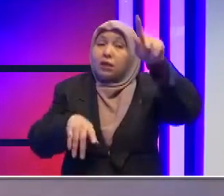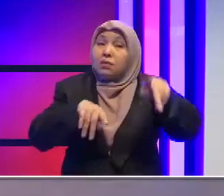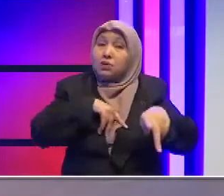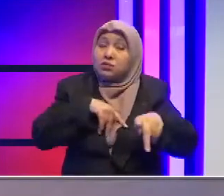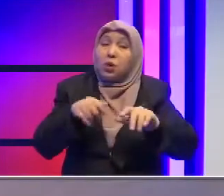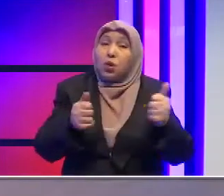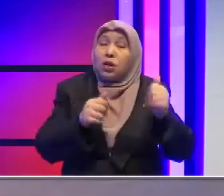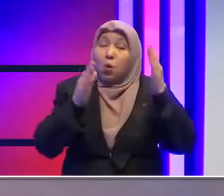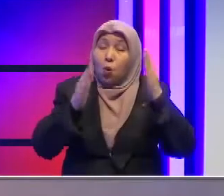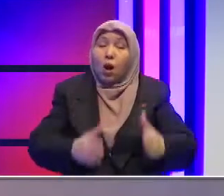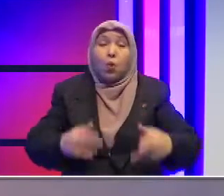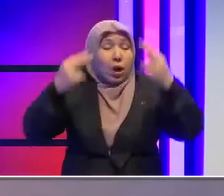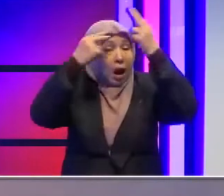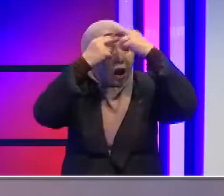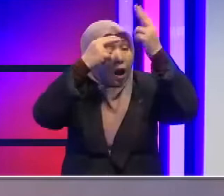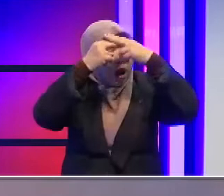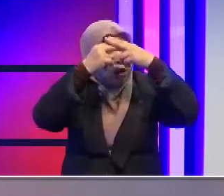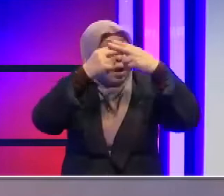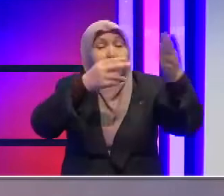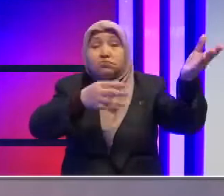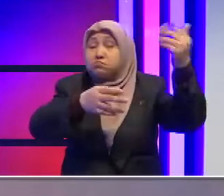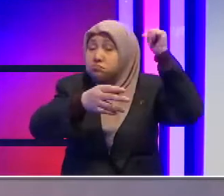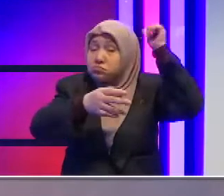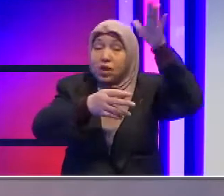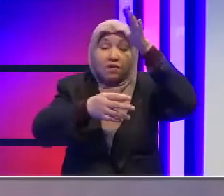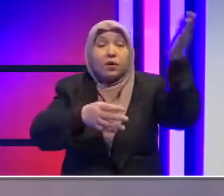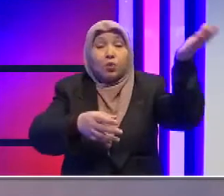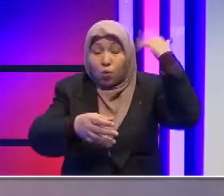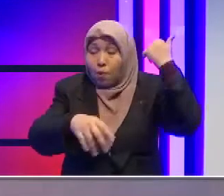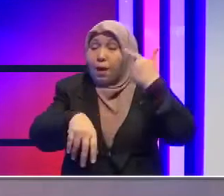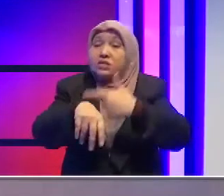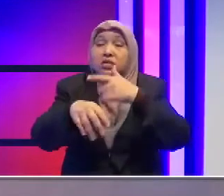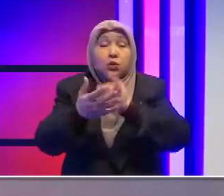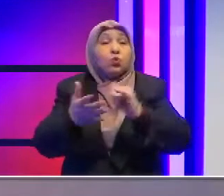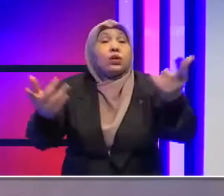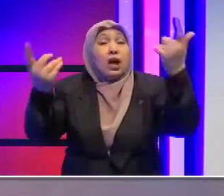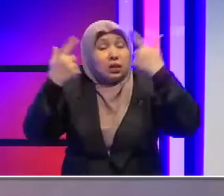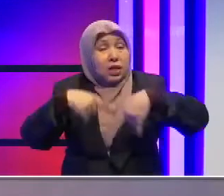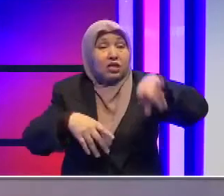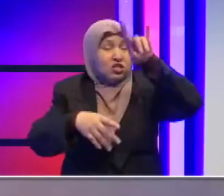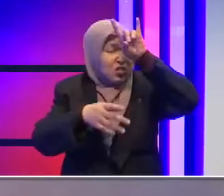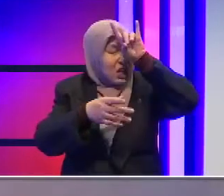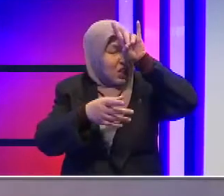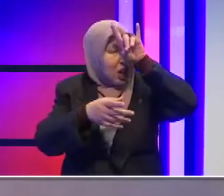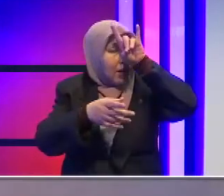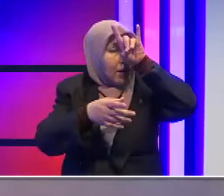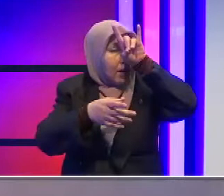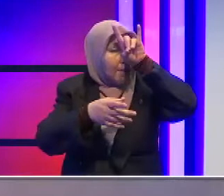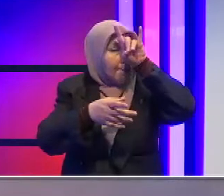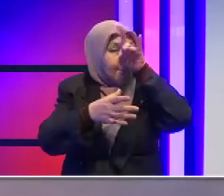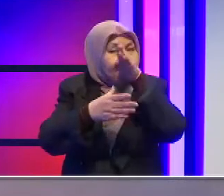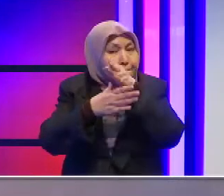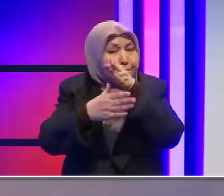oleh orang-orang Quraisy pada ketika tersebut. Lalu di saat itulah datangnya syaitan membisikkan